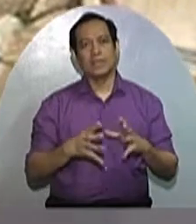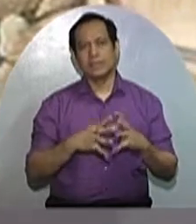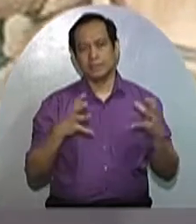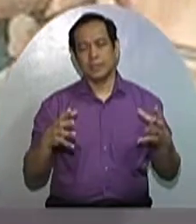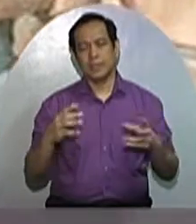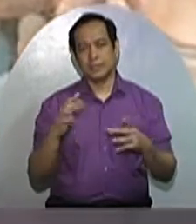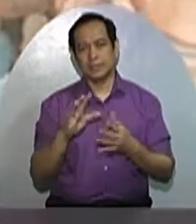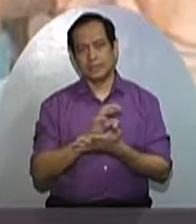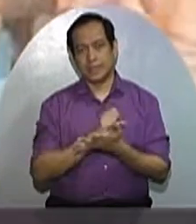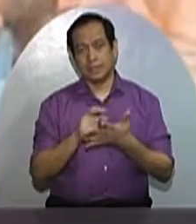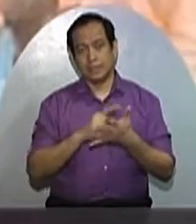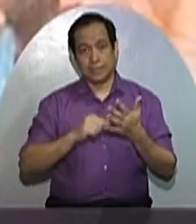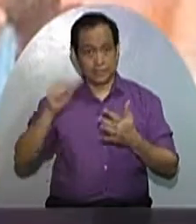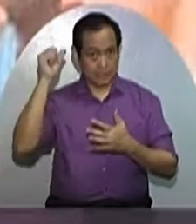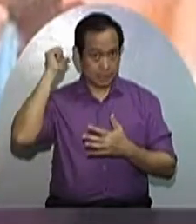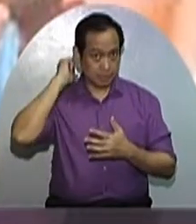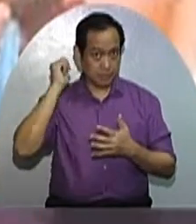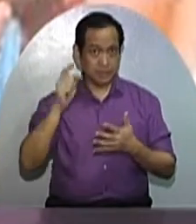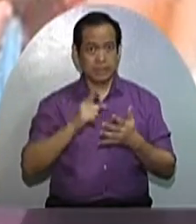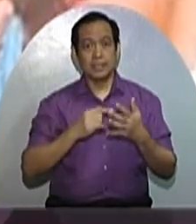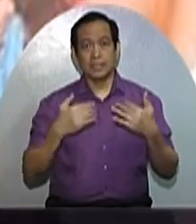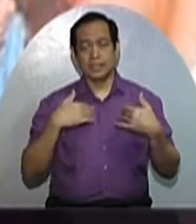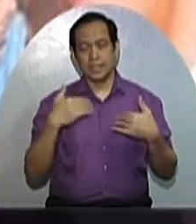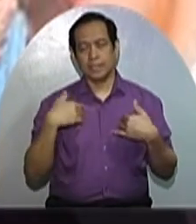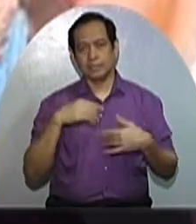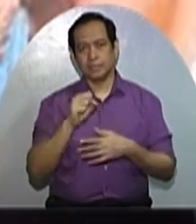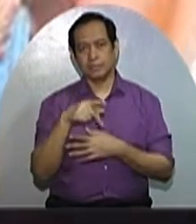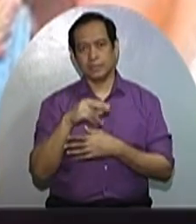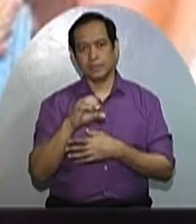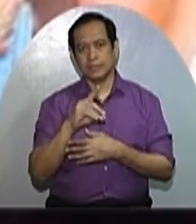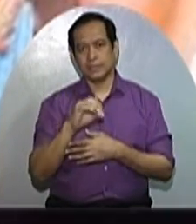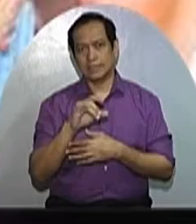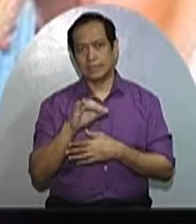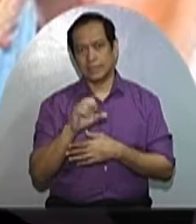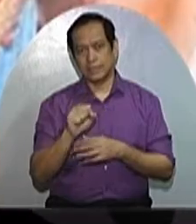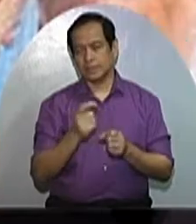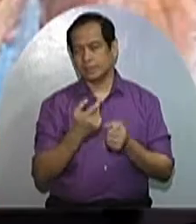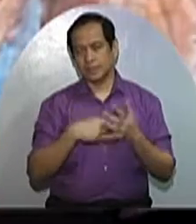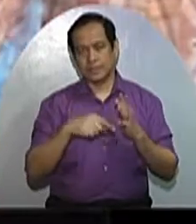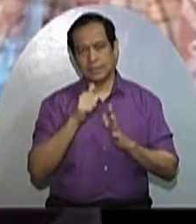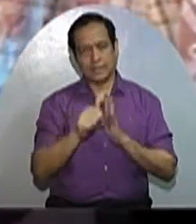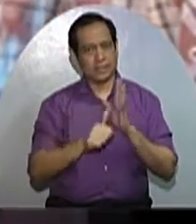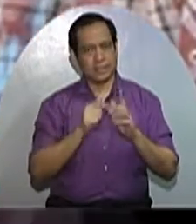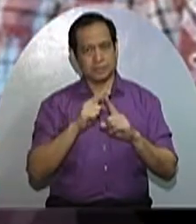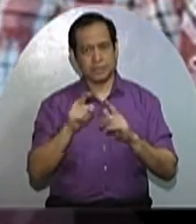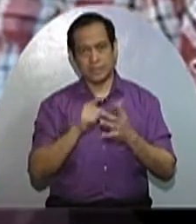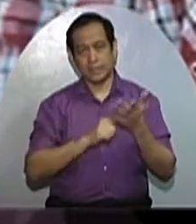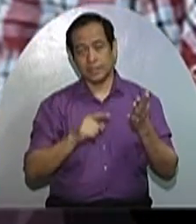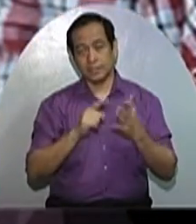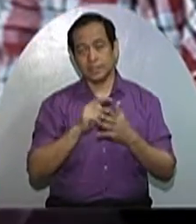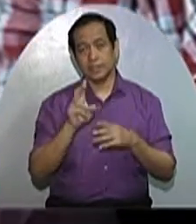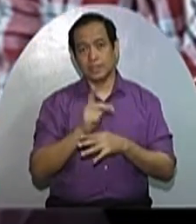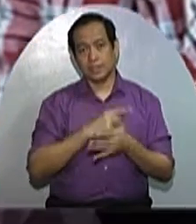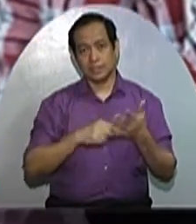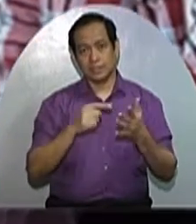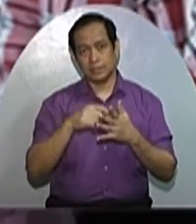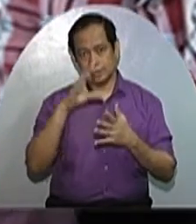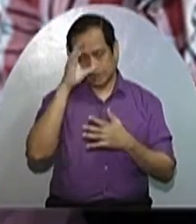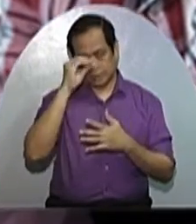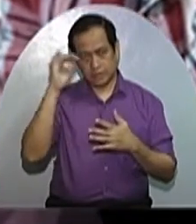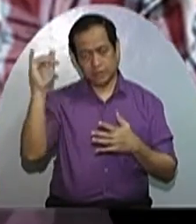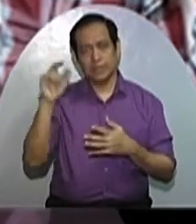likuran. Maaring magkaroon ng spondylitis ang kahit anong edad, ngunit ito ay karaniwan sa mga lalaking